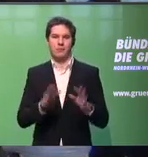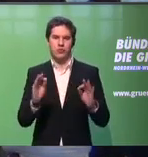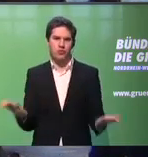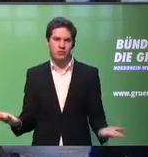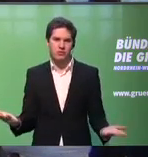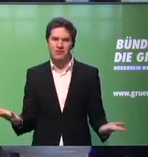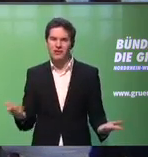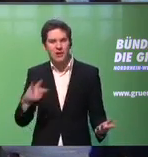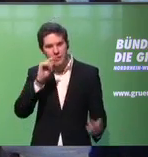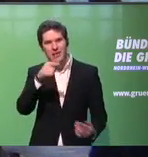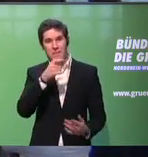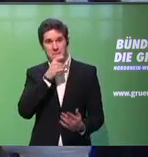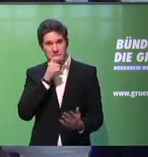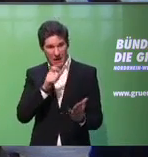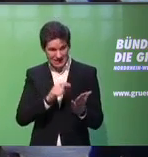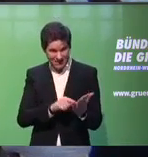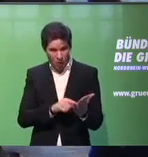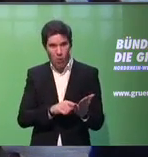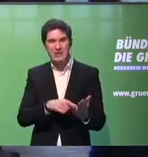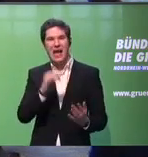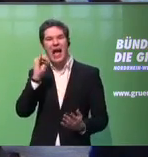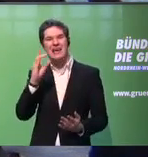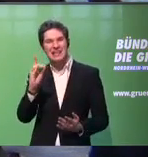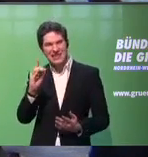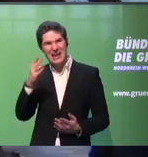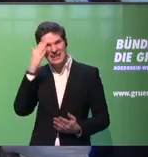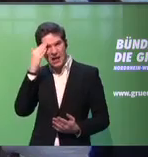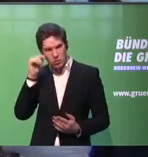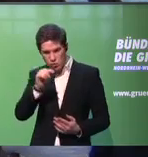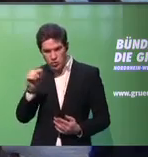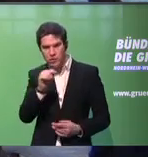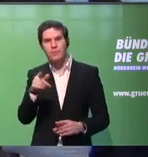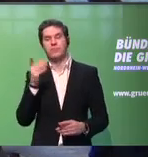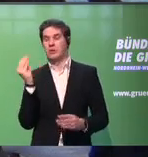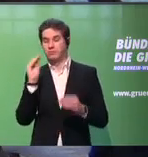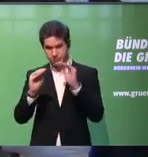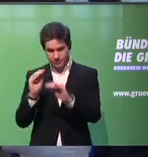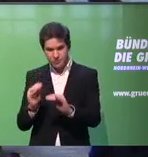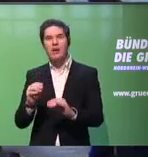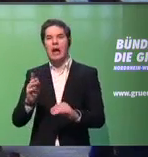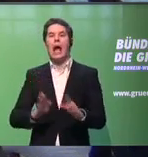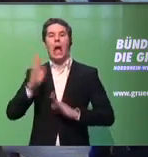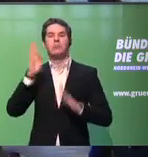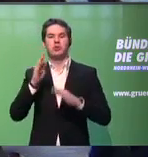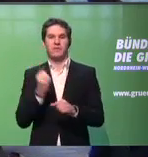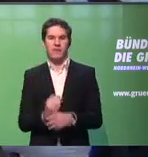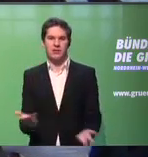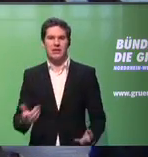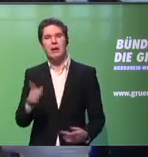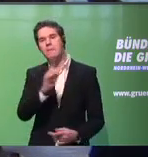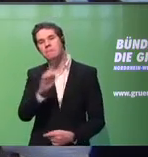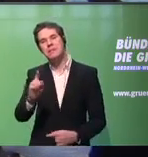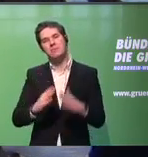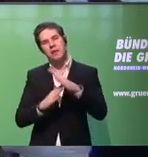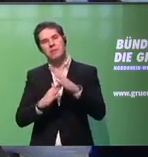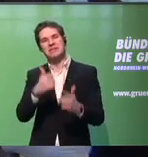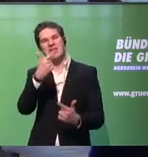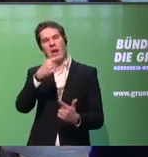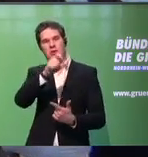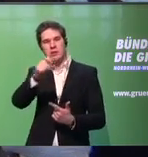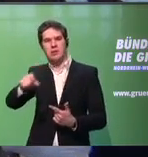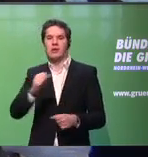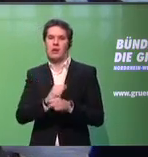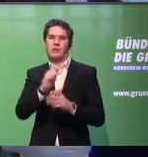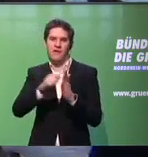Passwort auf dem Handy und mit dieser ID-Kennung per E-Mail könnt ihr dann abstimmen und bis zu 2 Kandidatinnen, Kandidaten wählen. Es ist ja